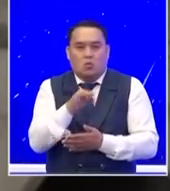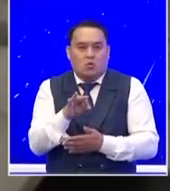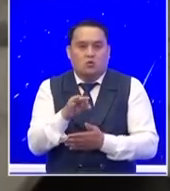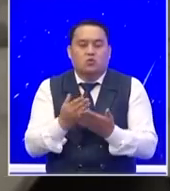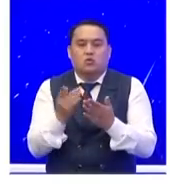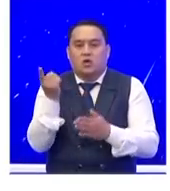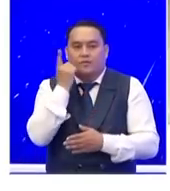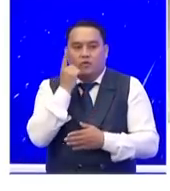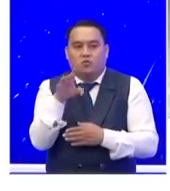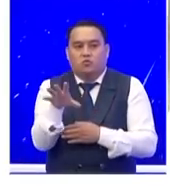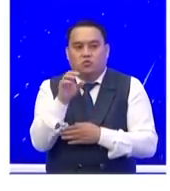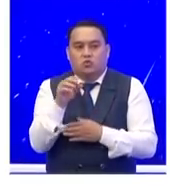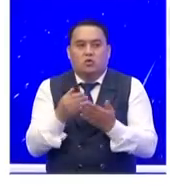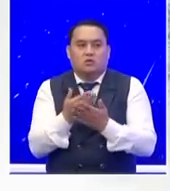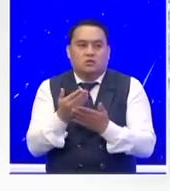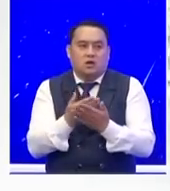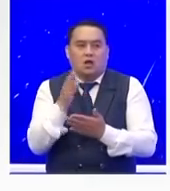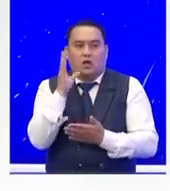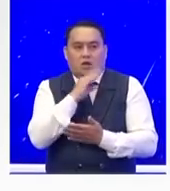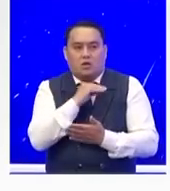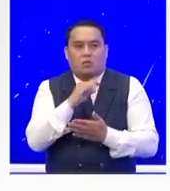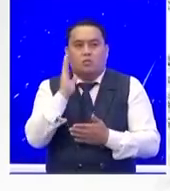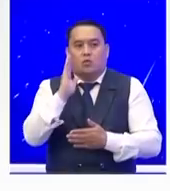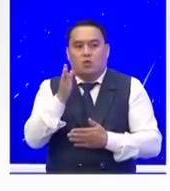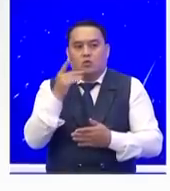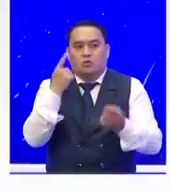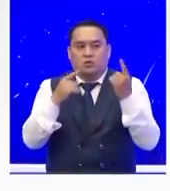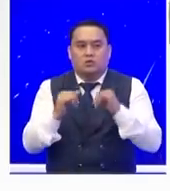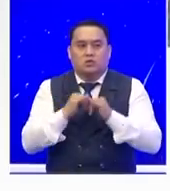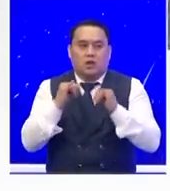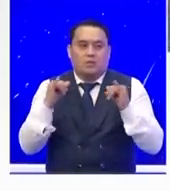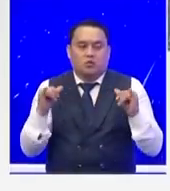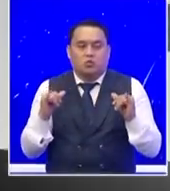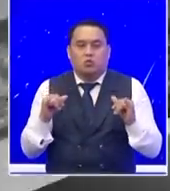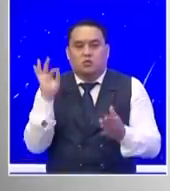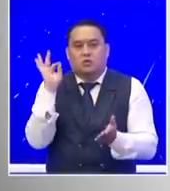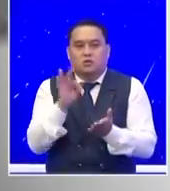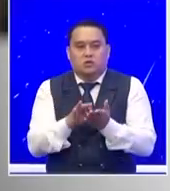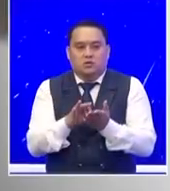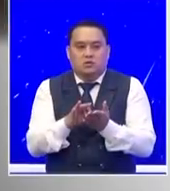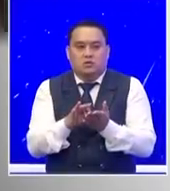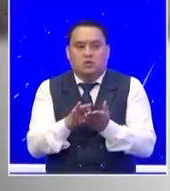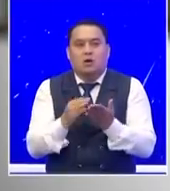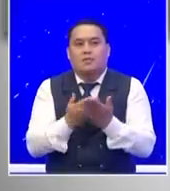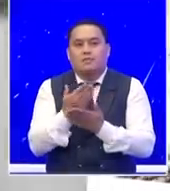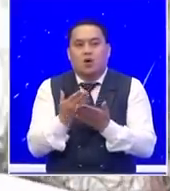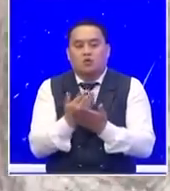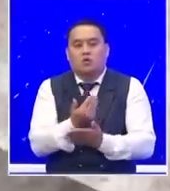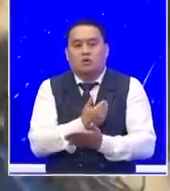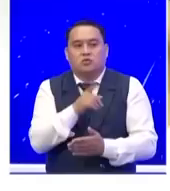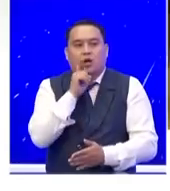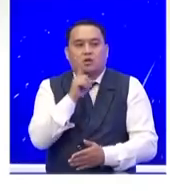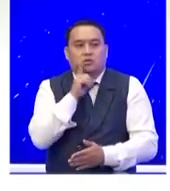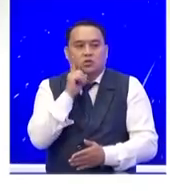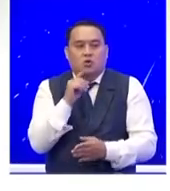ұялы телефонмен сурет сала алады. Болашақта ол сурет өнерін әрі қарай жетілдіріп дамытуды көздейді. Жас қылқалам шебері болам деген жастарға